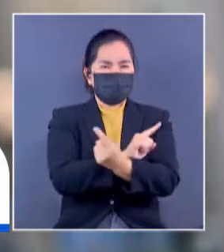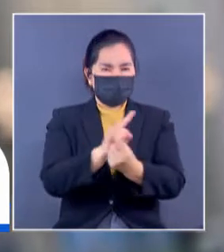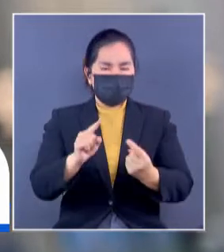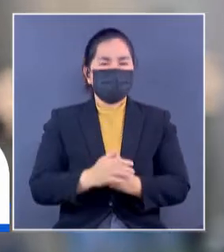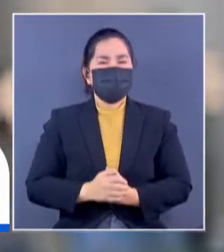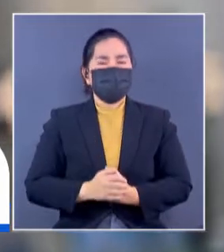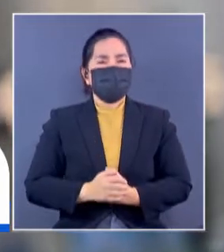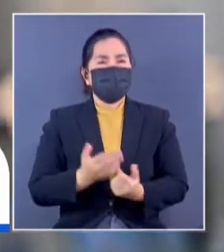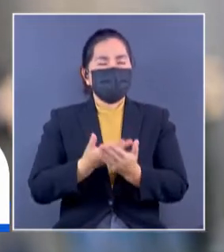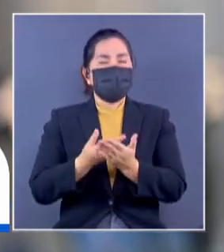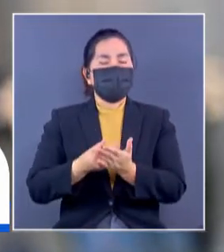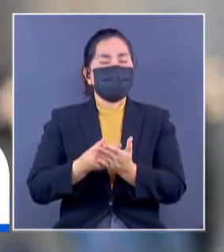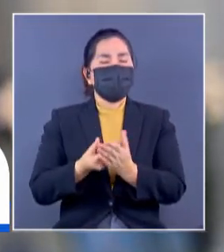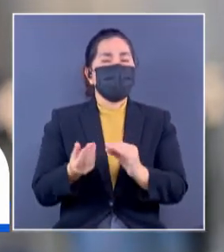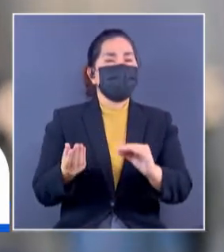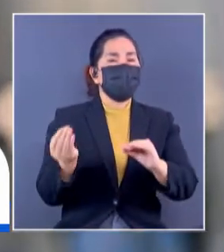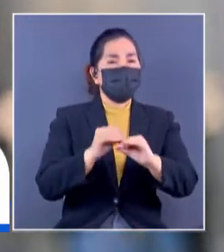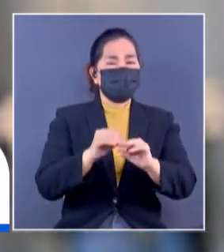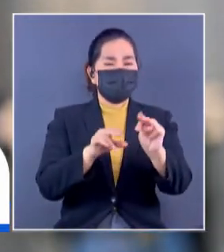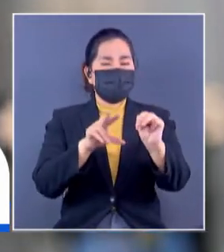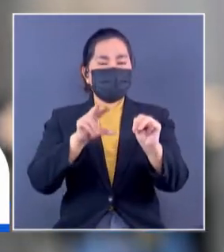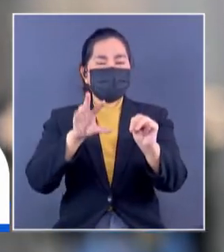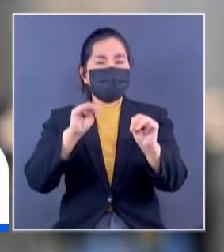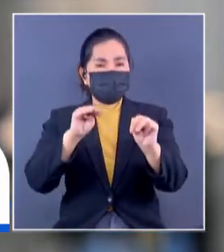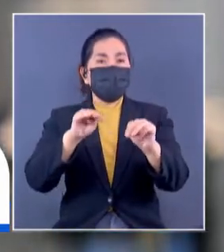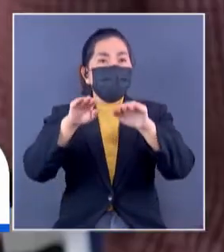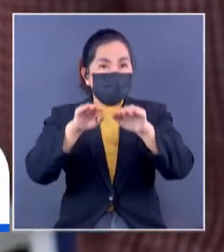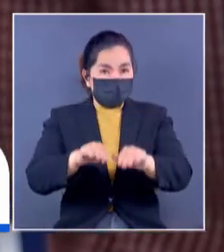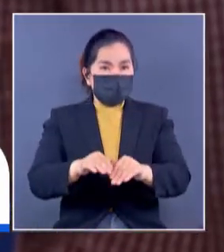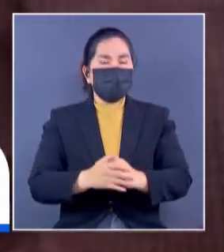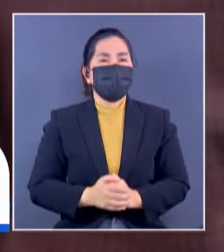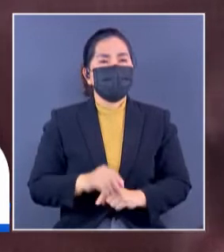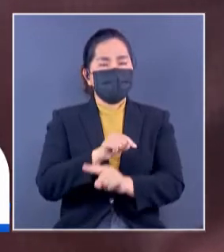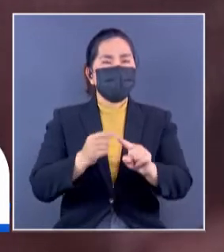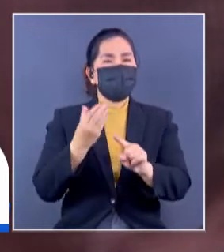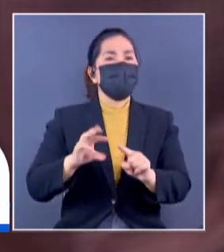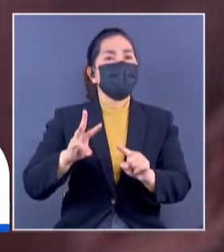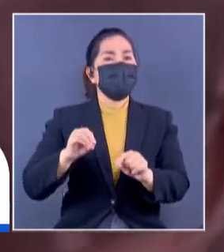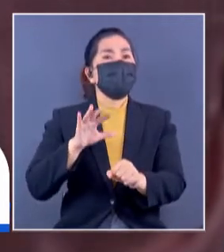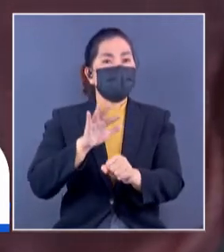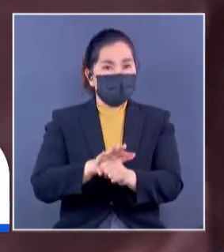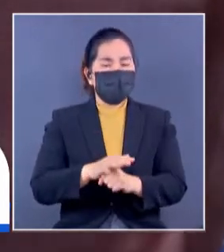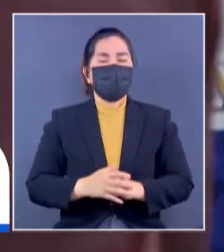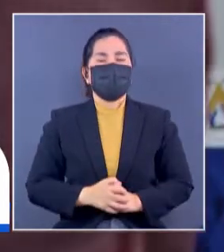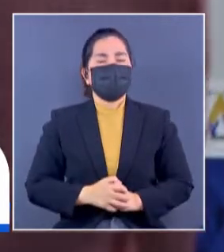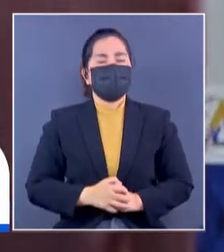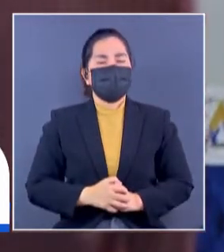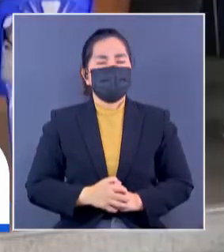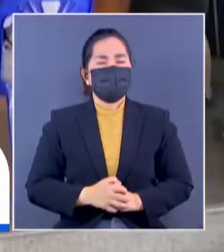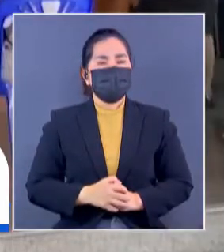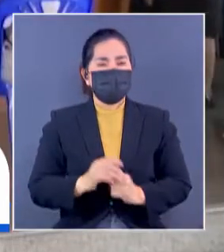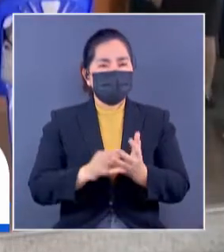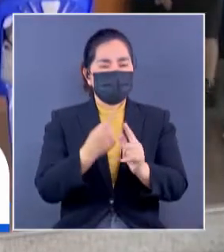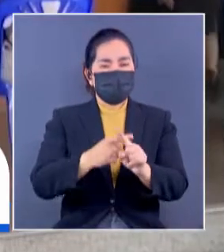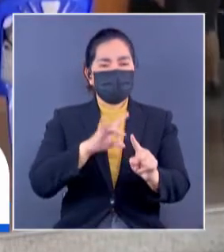ได้มีการลดการชำระเงินสมทบผู้ประกันตนตามมาตรา40นะครับเหลือร้อยละ60จากยอดชำระเดิมตั้งแต่วันที่1สิ